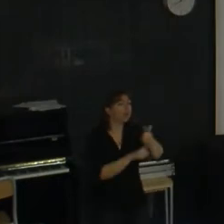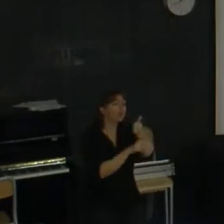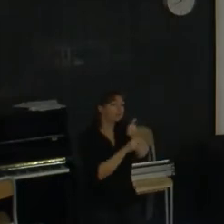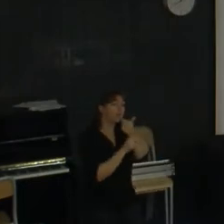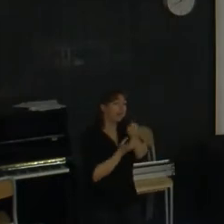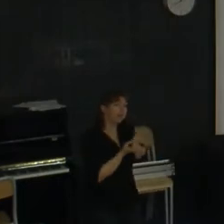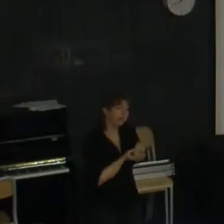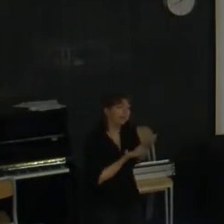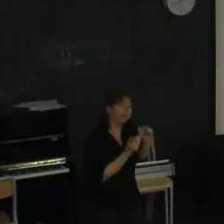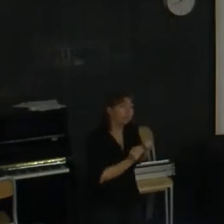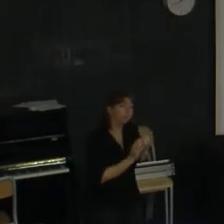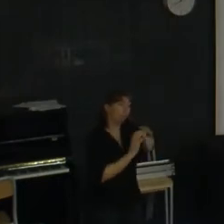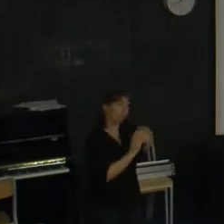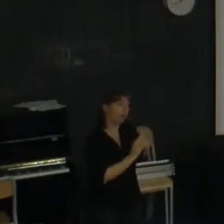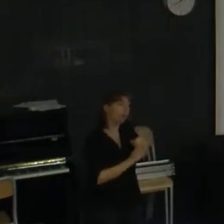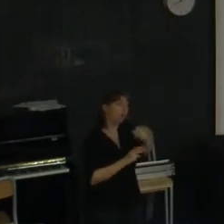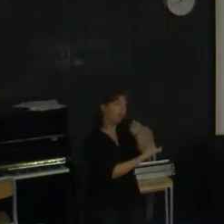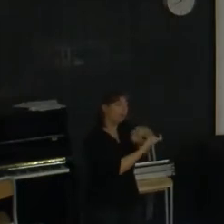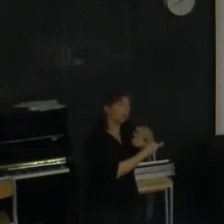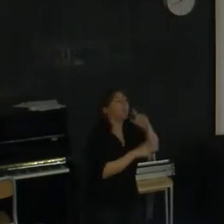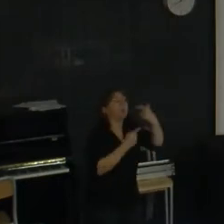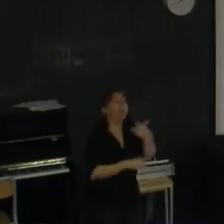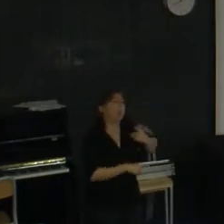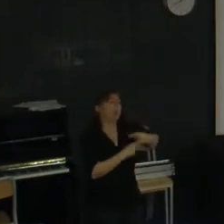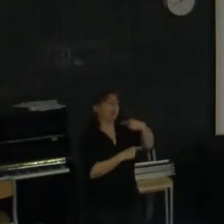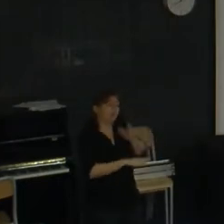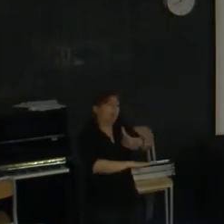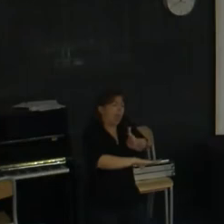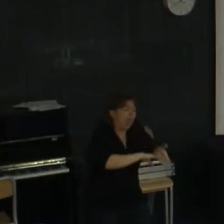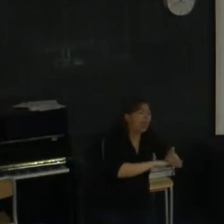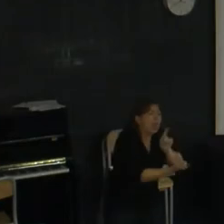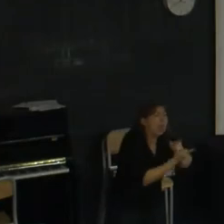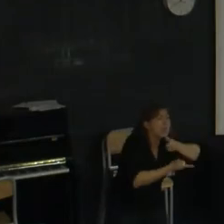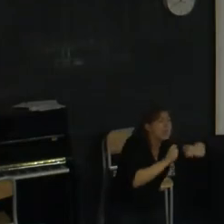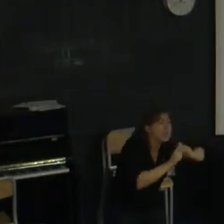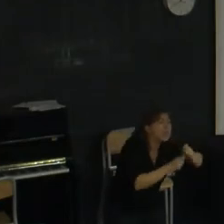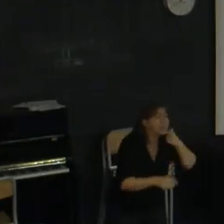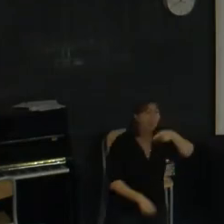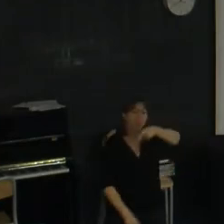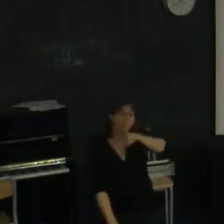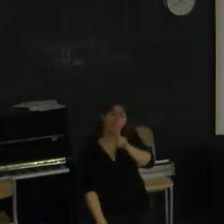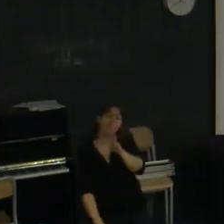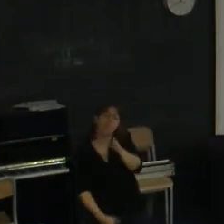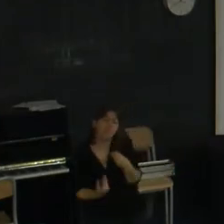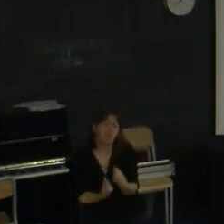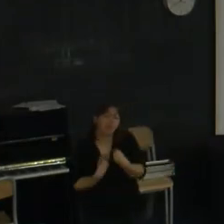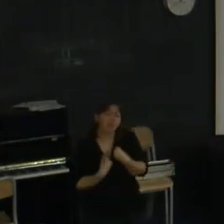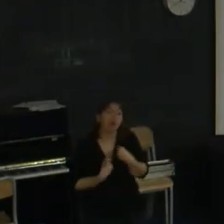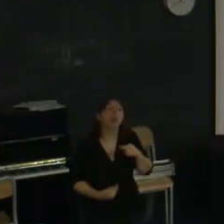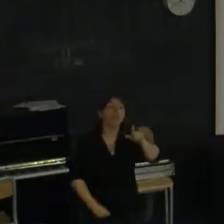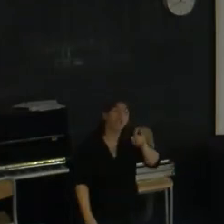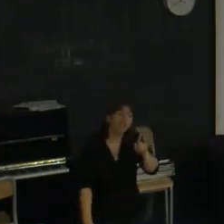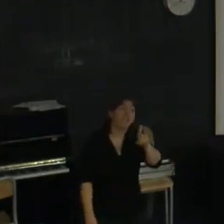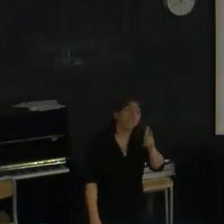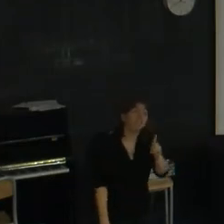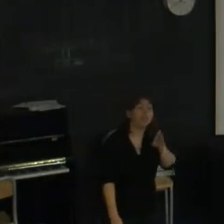Et une fois, j'ai été me balader chez lui, et grâce à lui, j'ai appris à débugger un petit peu avec PDB, mais principalement avec GDB. Alors, je me